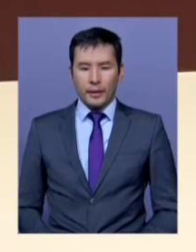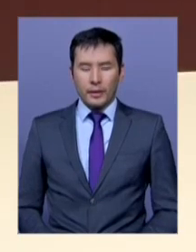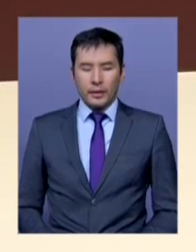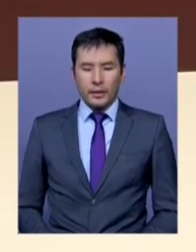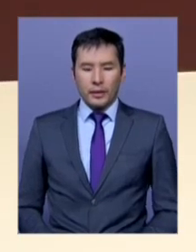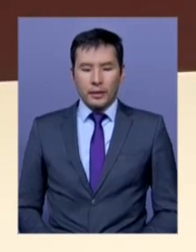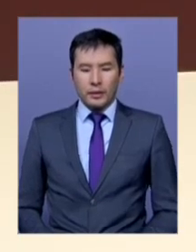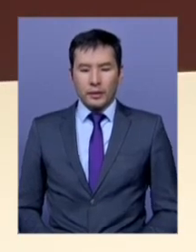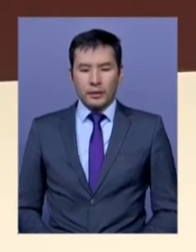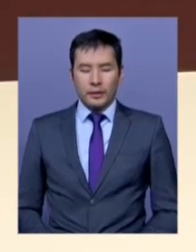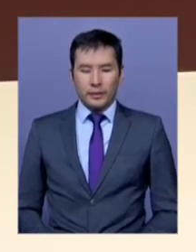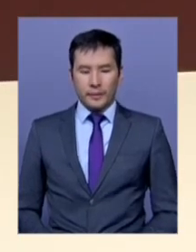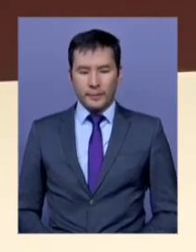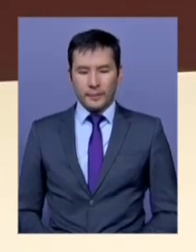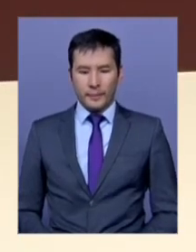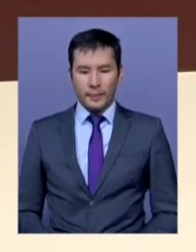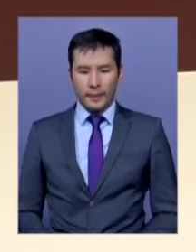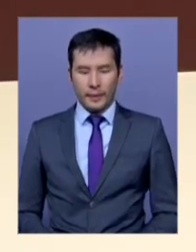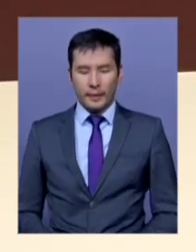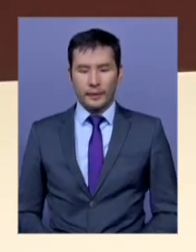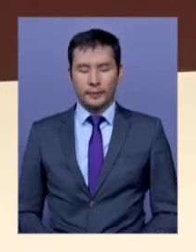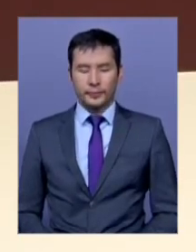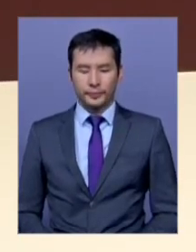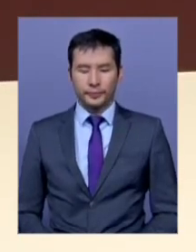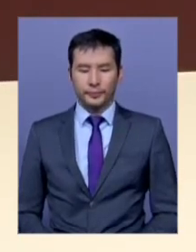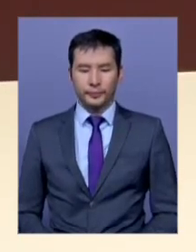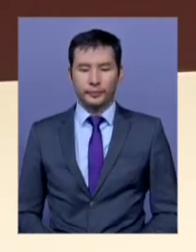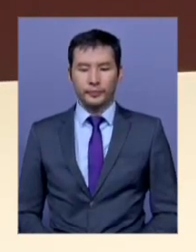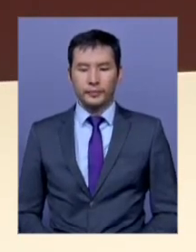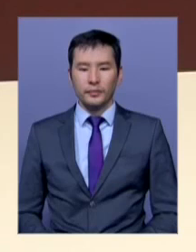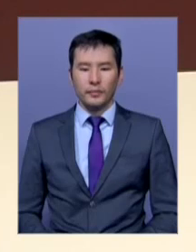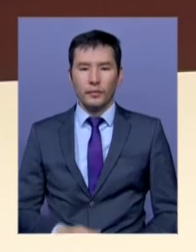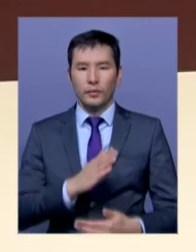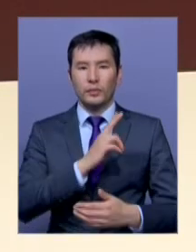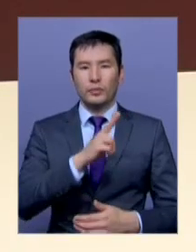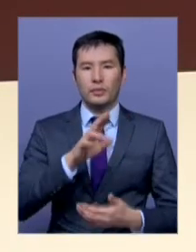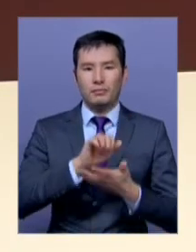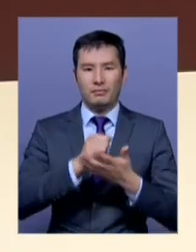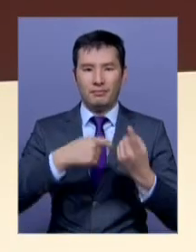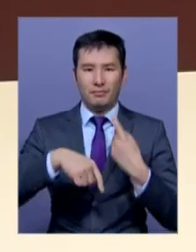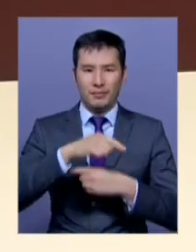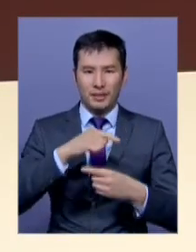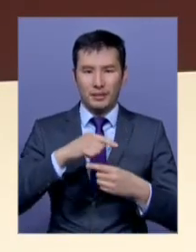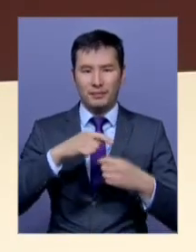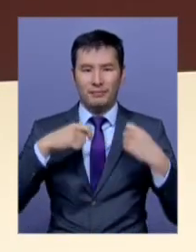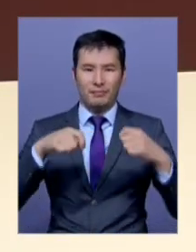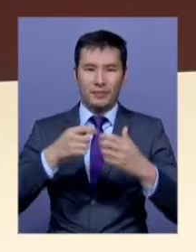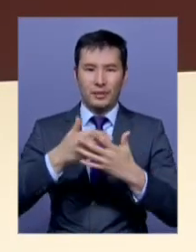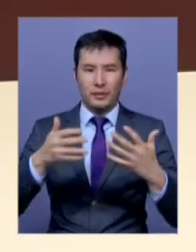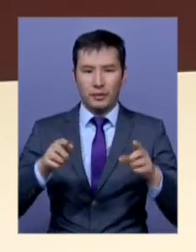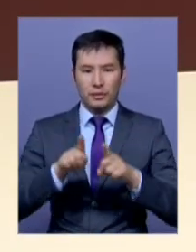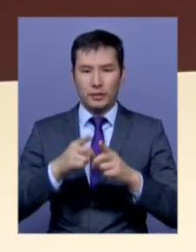құс иелерін өз меншігіндегі бар құстарды малдәрігерлік мамандарға вакцина